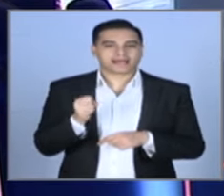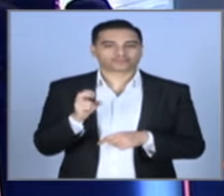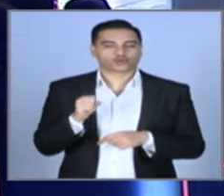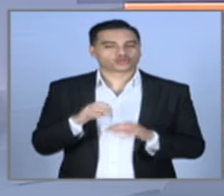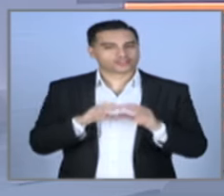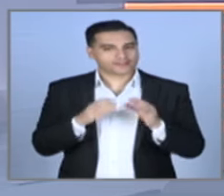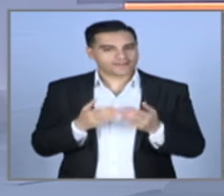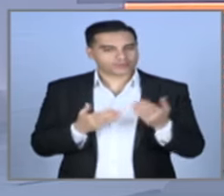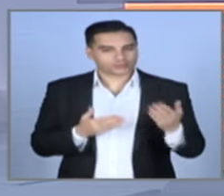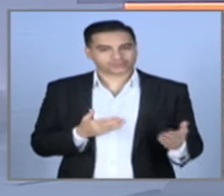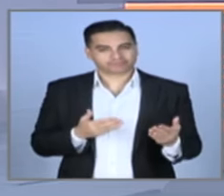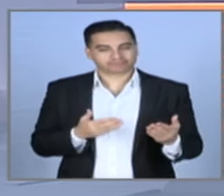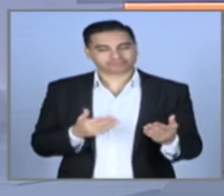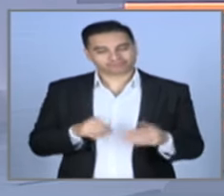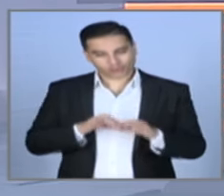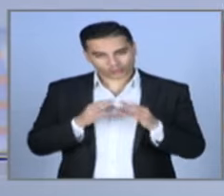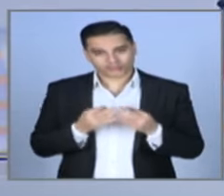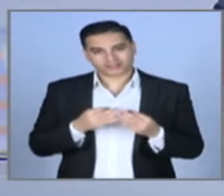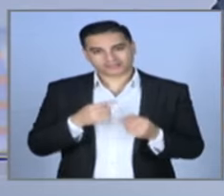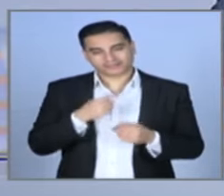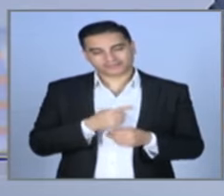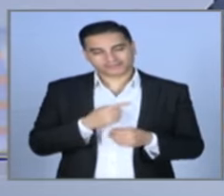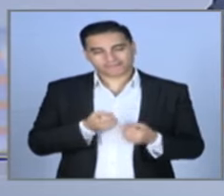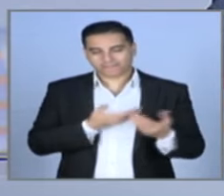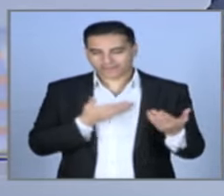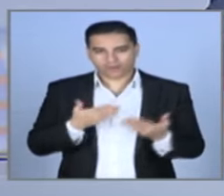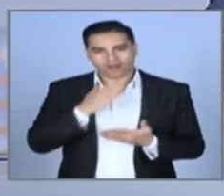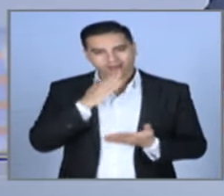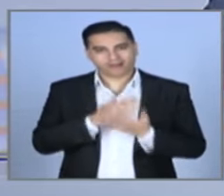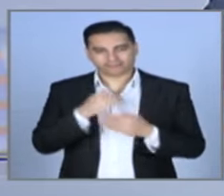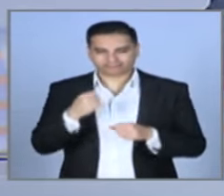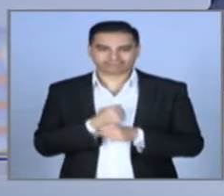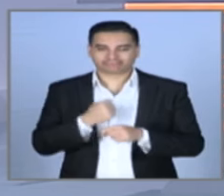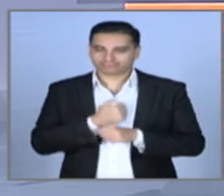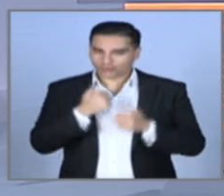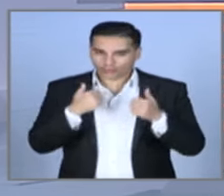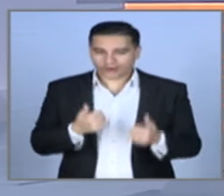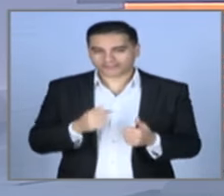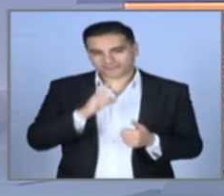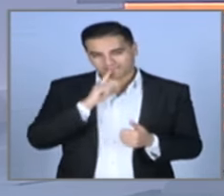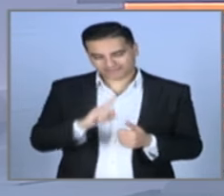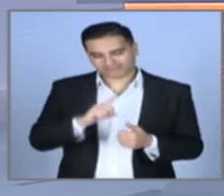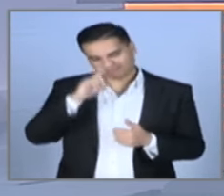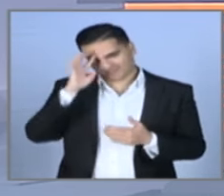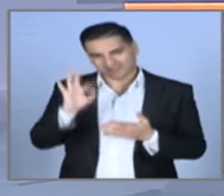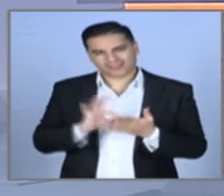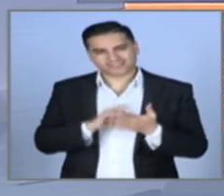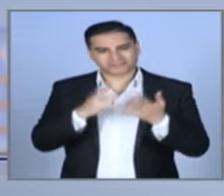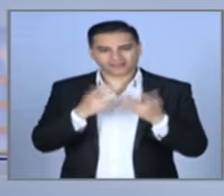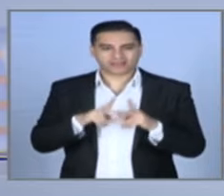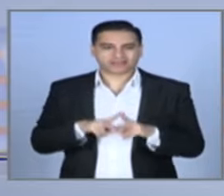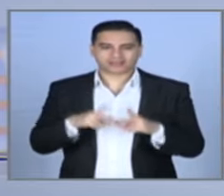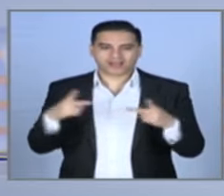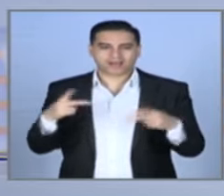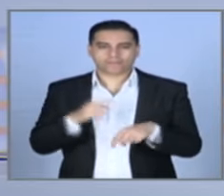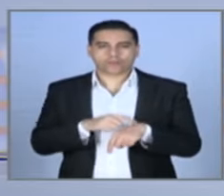125 عيلة الليسي. عيلة الليسي أديته مباراة جميلة جدا، ولكن النتيجة اتغيرت